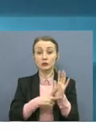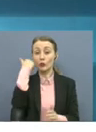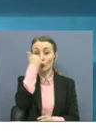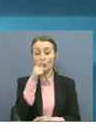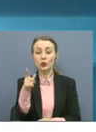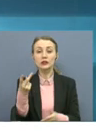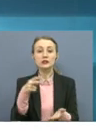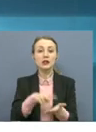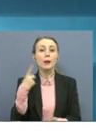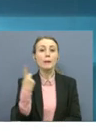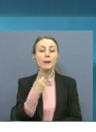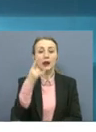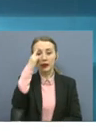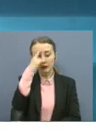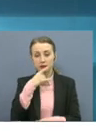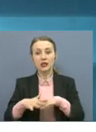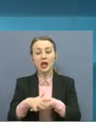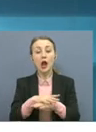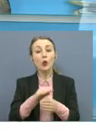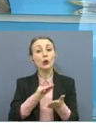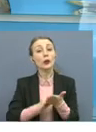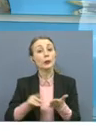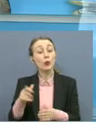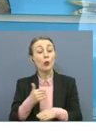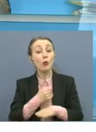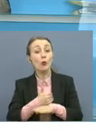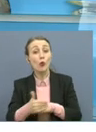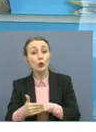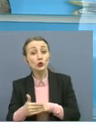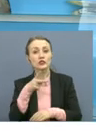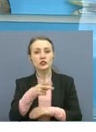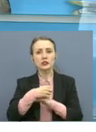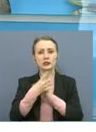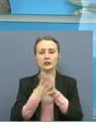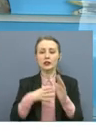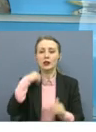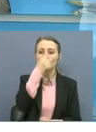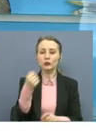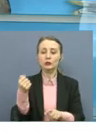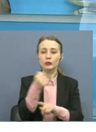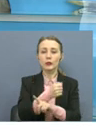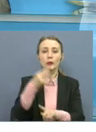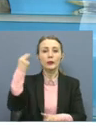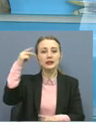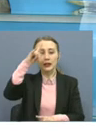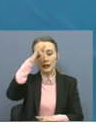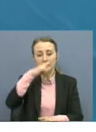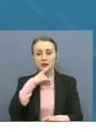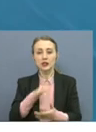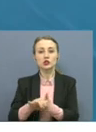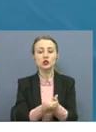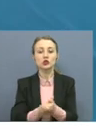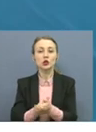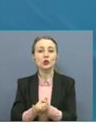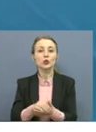ақын облыстық Мәлік Ғабдуллин музейінің директоры Құдайберлі Мырзабек. Өткен жылы Мәлік Ғабдуллин